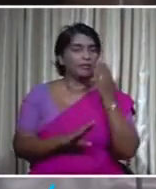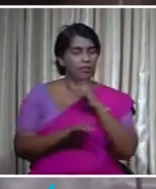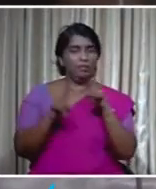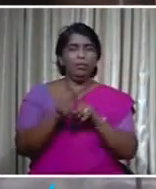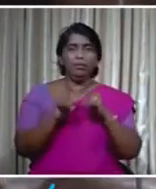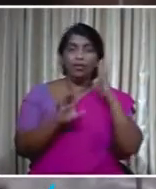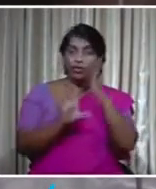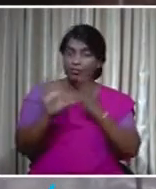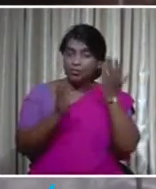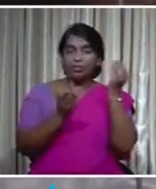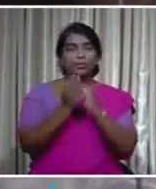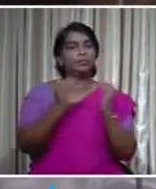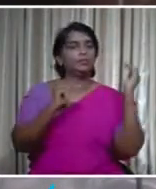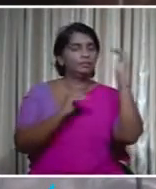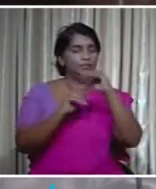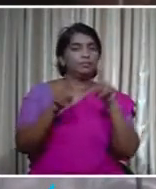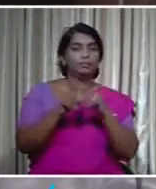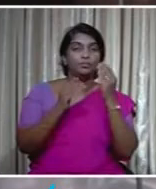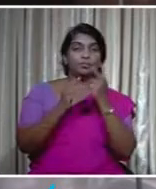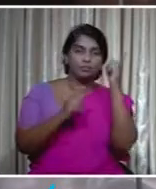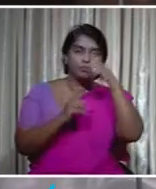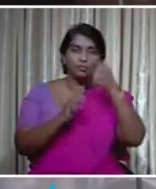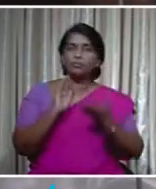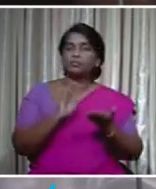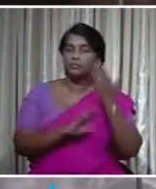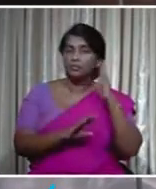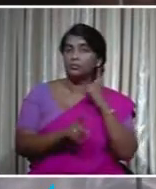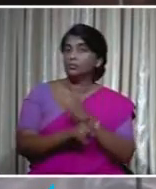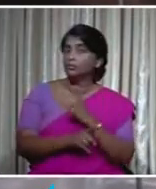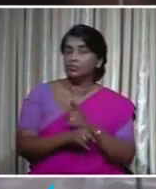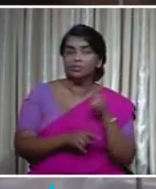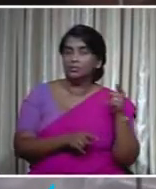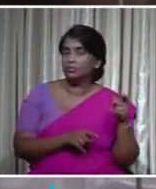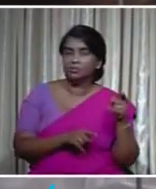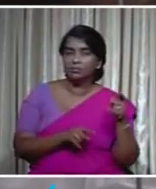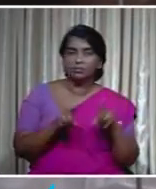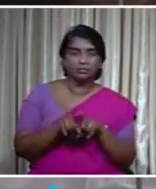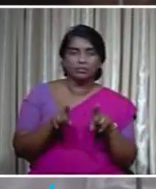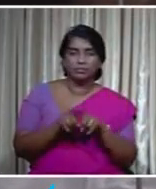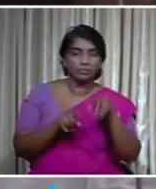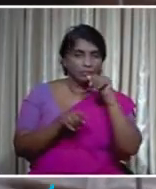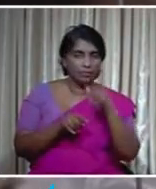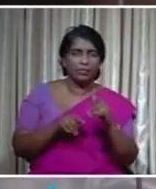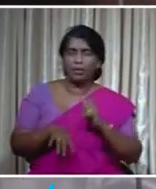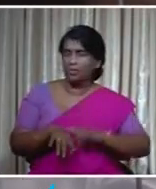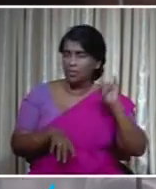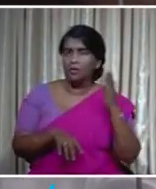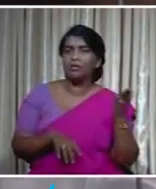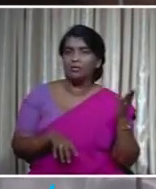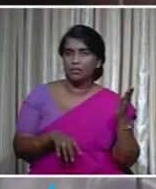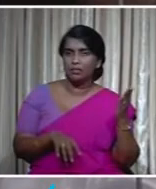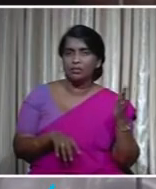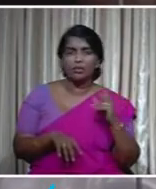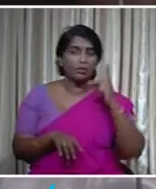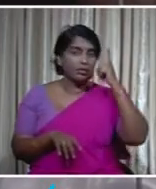போகலாம், சம்பளம் ஏறுகிறது. ஆனால் இந்த ஆசிரியர்களுக்கு மட்டும் துர்பாக்கியம், இந்த நாட்டிலே அவர் ஒரு 3-1 நியமனம் பெற்றால் அவர்